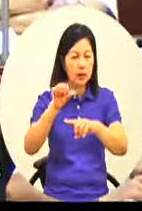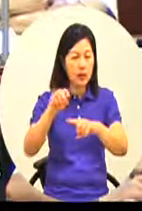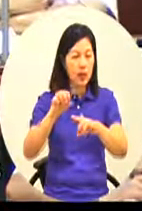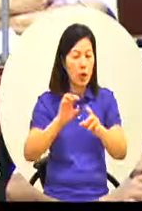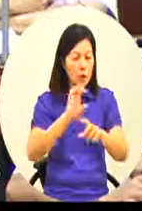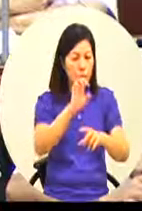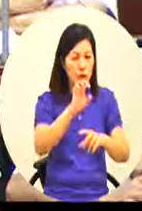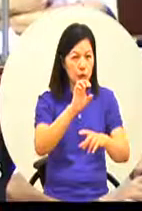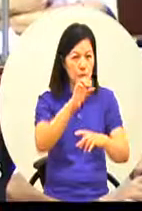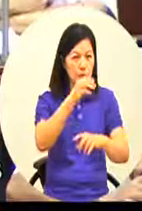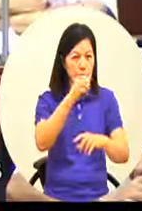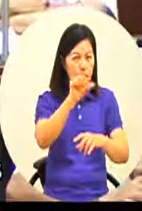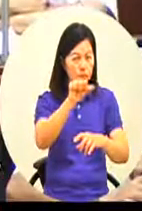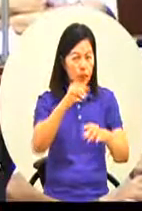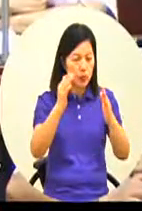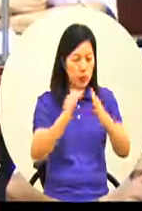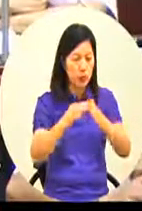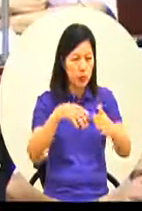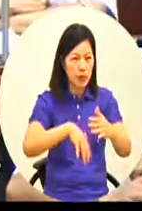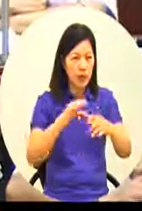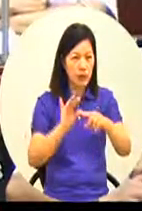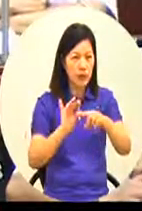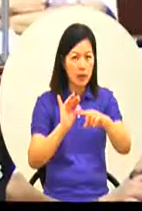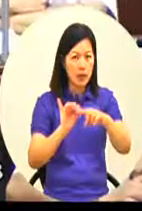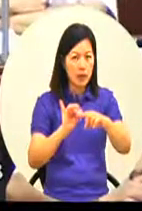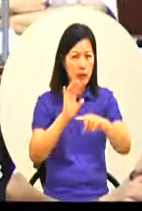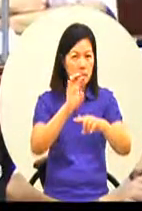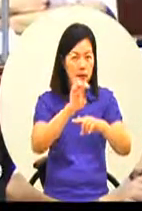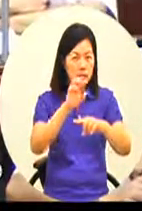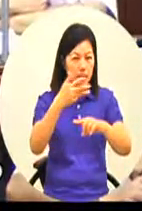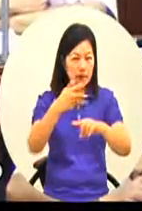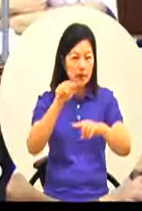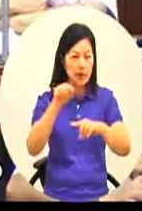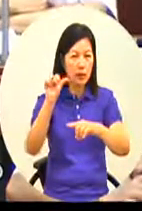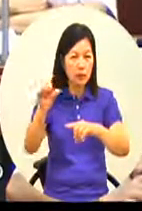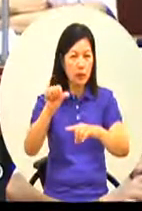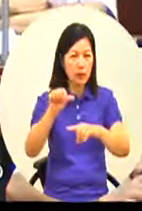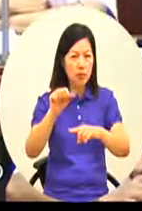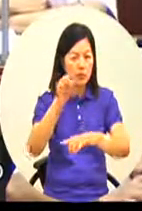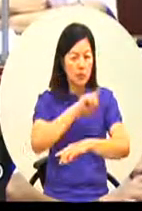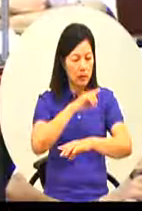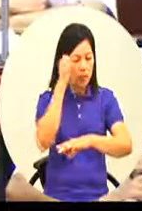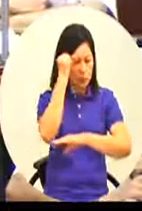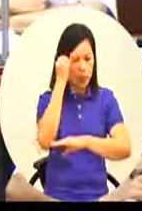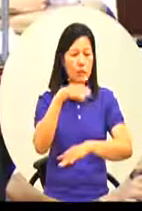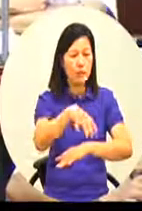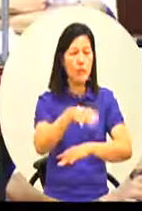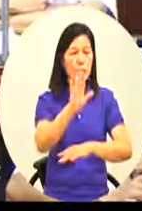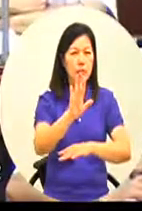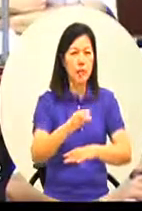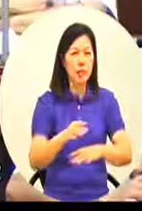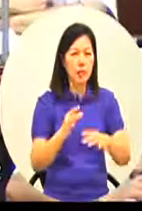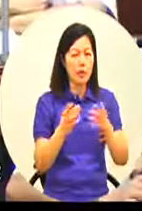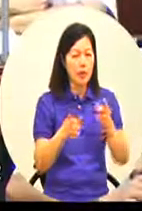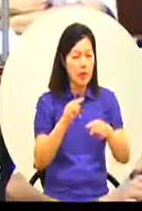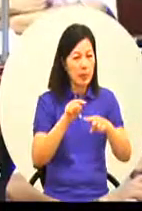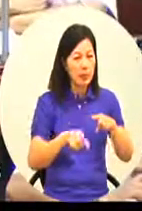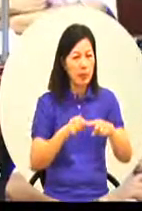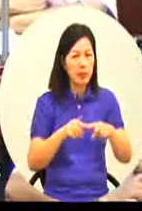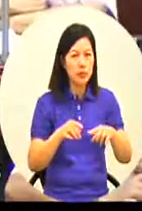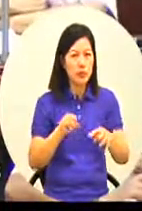有48%内底，48.5%是用自用住宅税率。啊，伊这加偌济？这平均一户加差不多